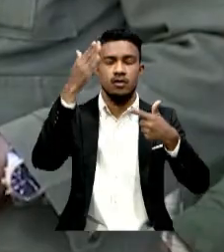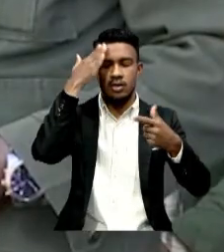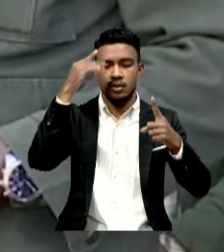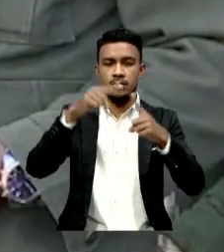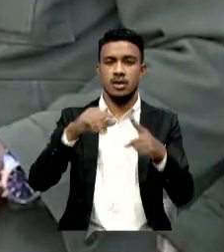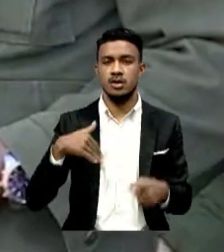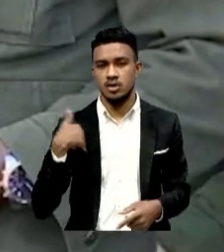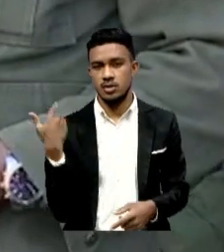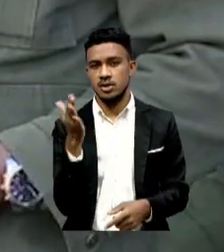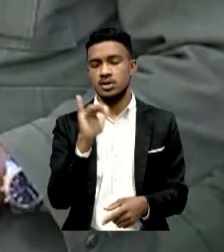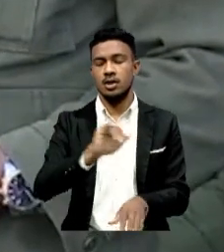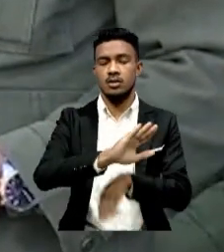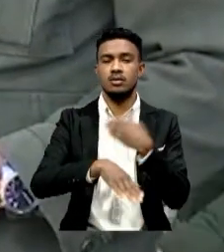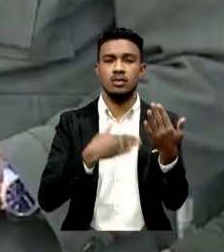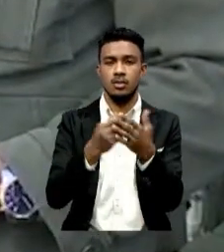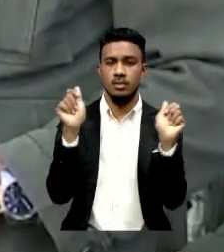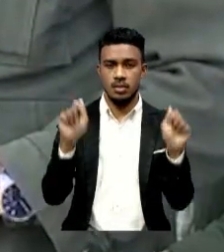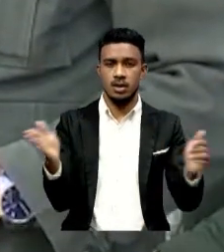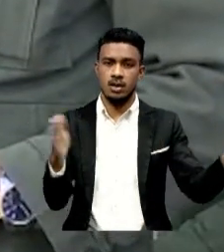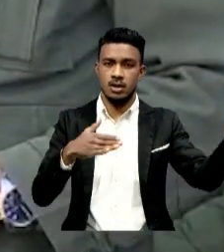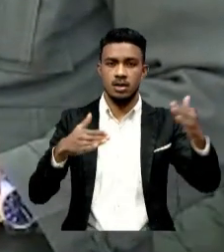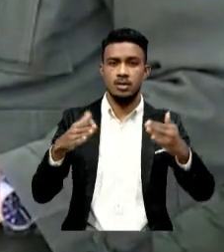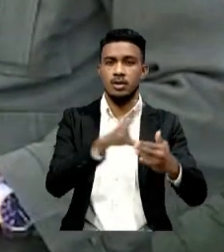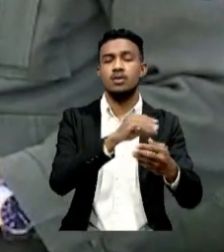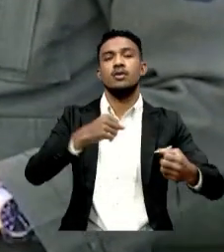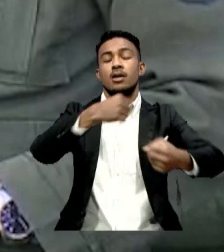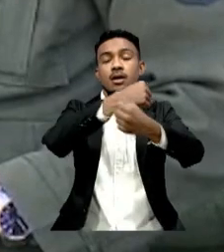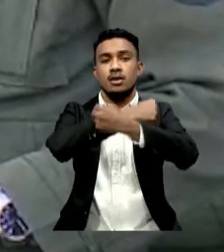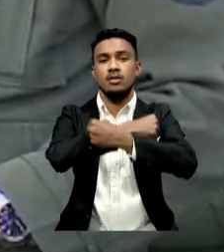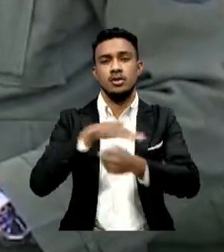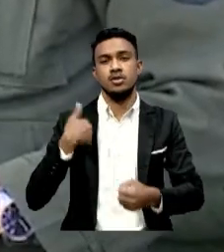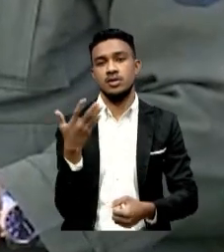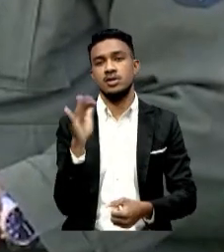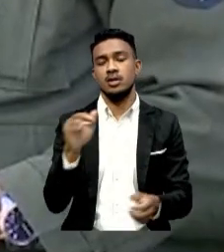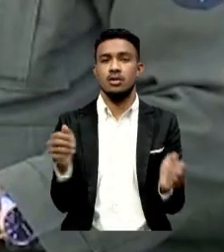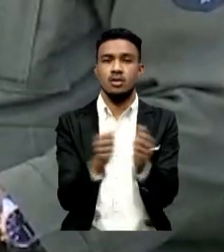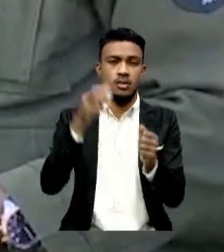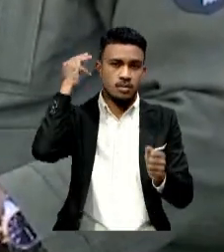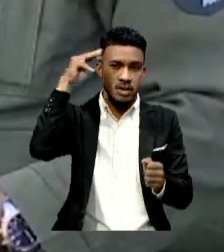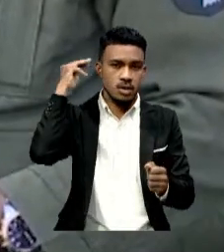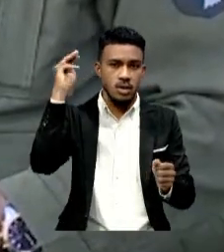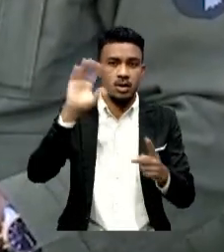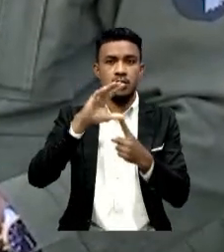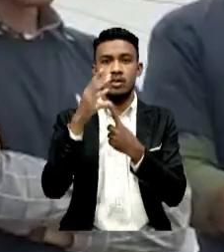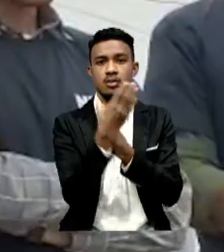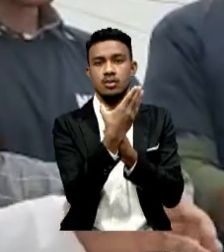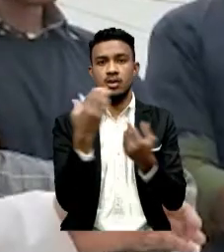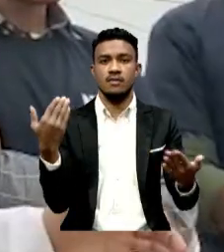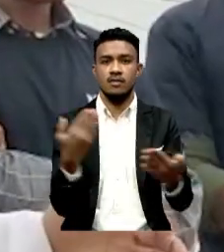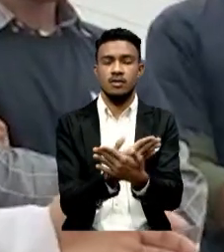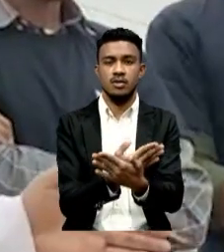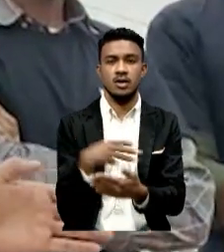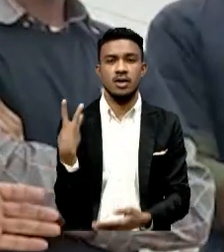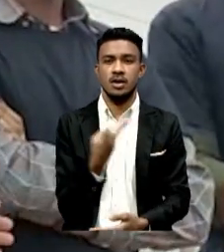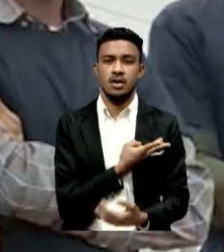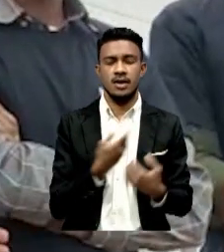autoridade local sira, atu bele halibur no hakuak jovem sira, o mentalidade no cultura afon. Então sinal